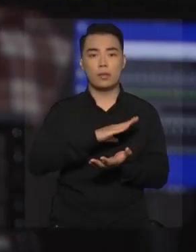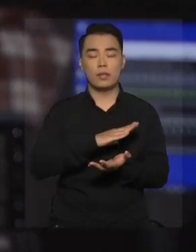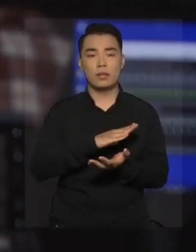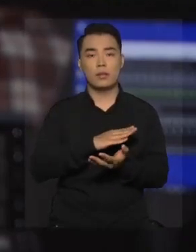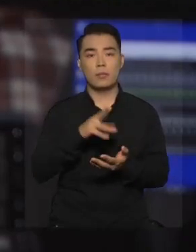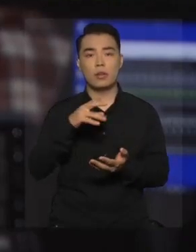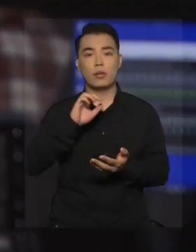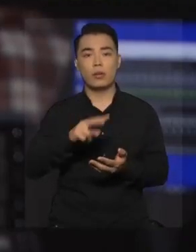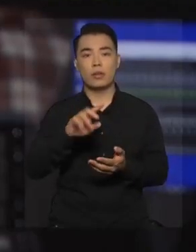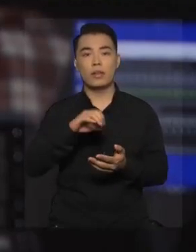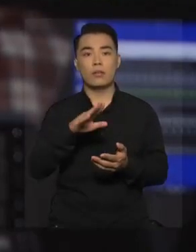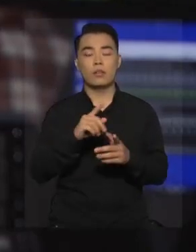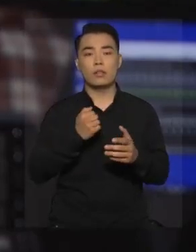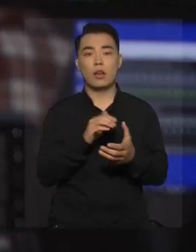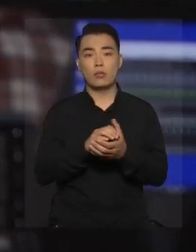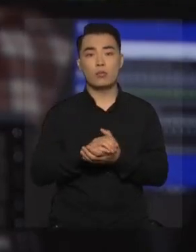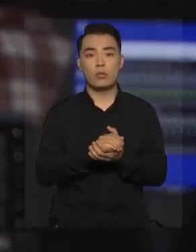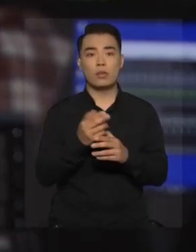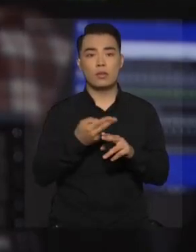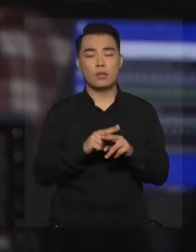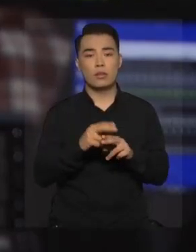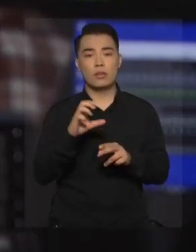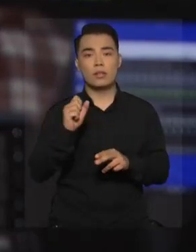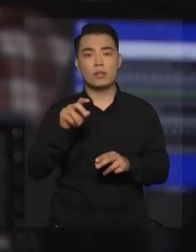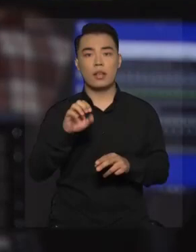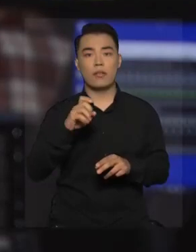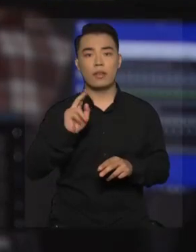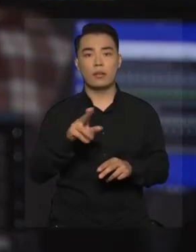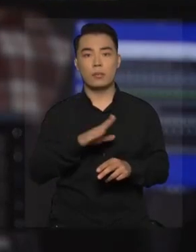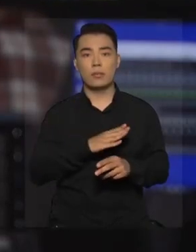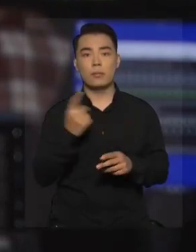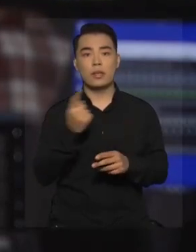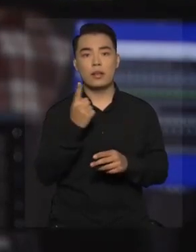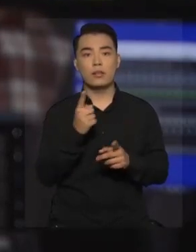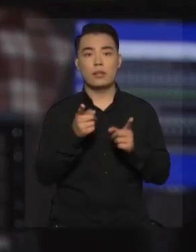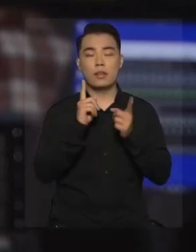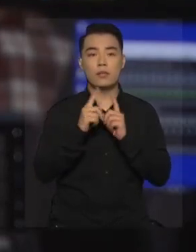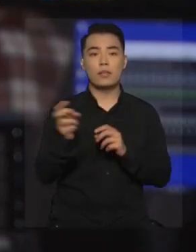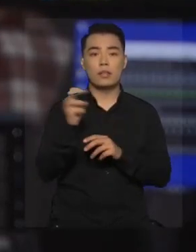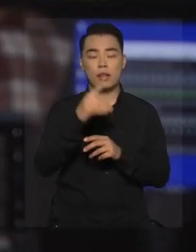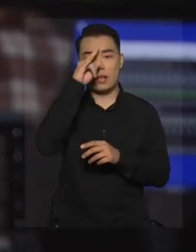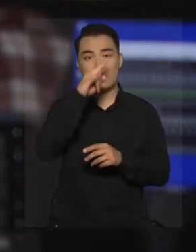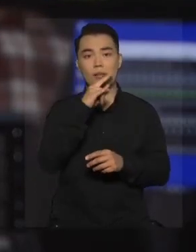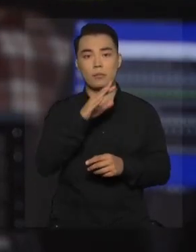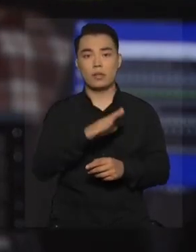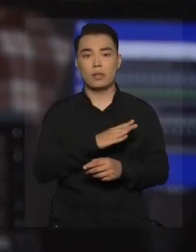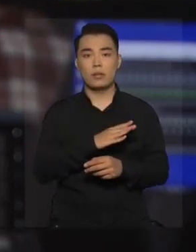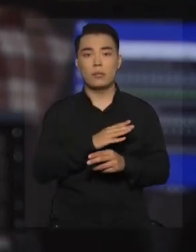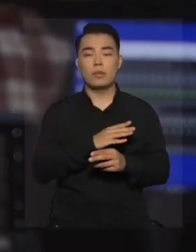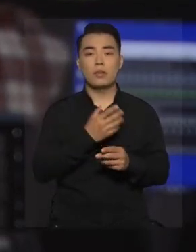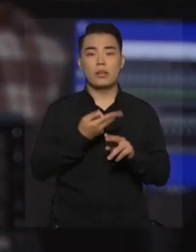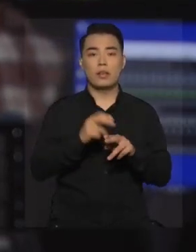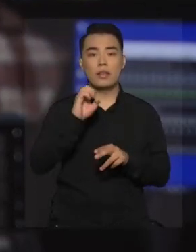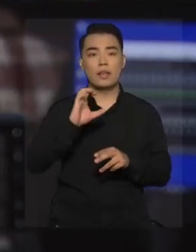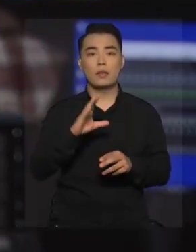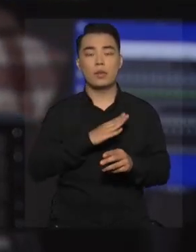посланник Евросоюза по санкциям Дэвид О'Салливан в ходе своего первого официального визита в Казахстан.